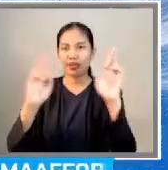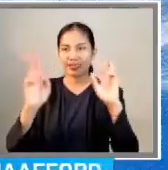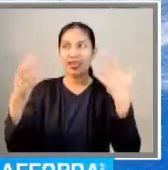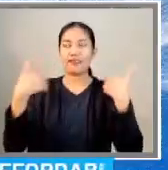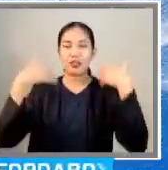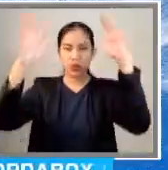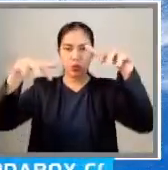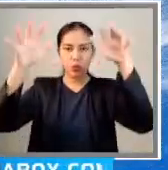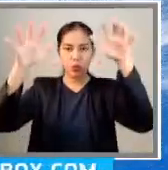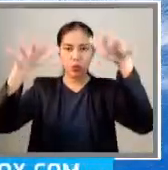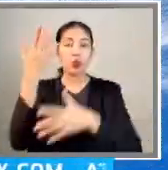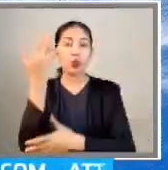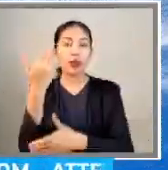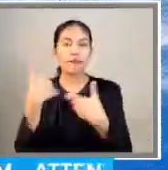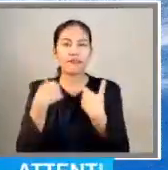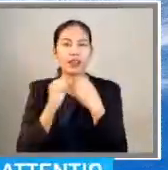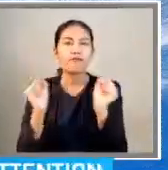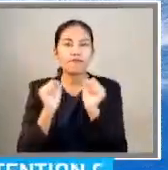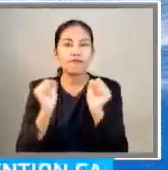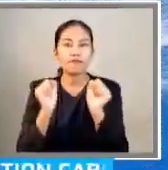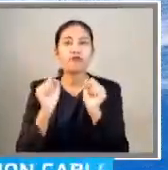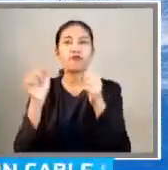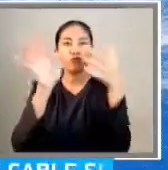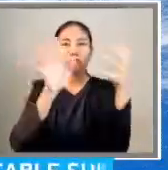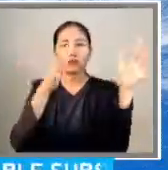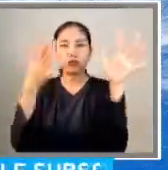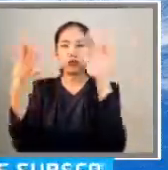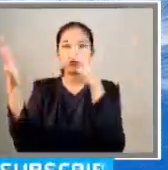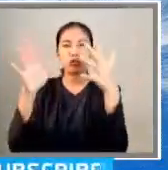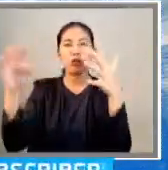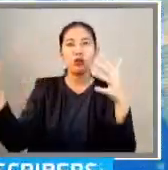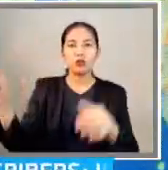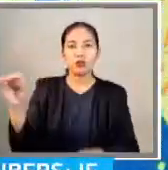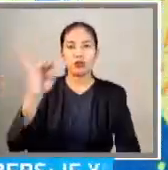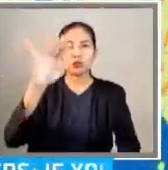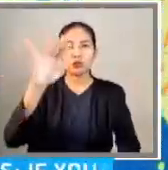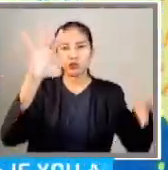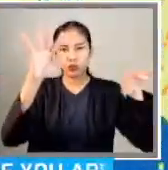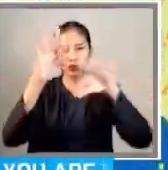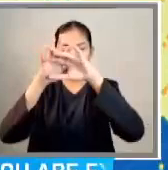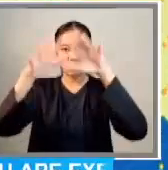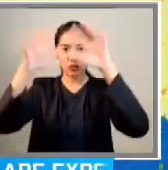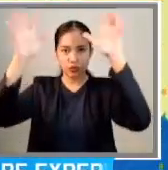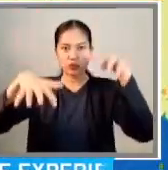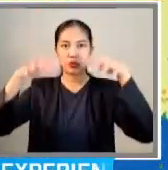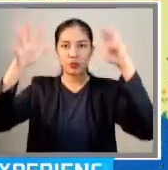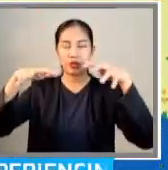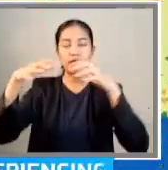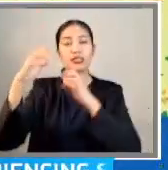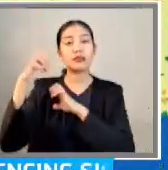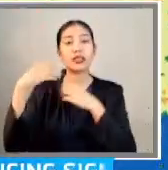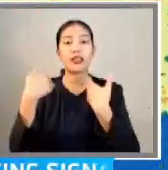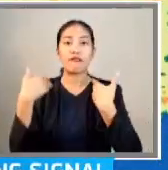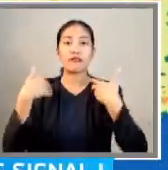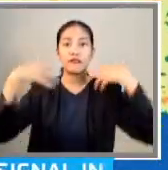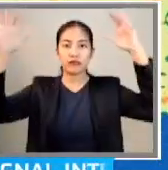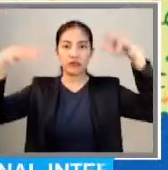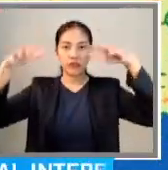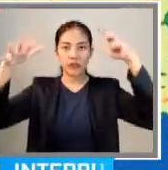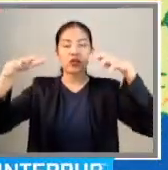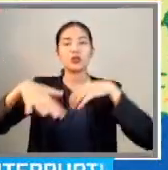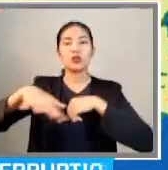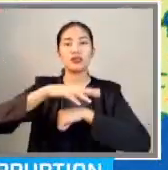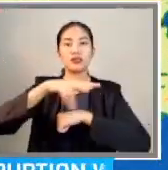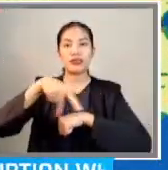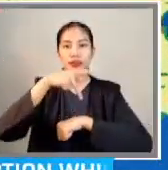hanging amihan at shear line. Sa mga susunod na oras, asahan ang pag-uulan sa halos buong bansa base sa rainfall forecast